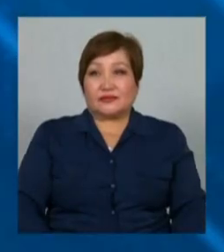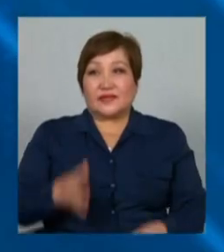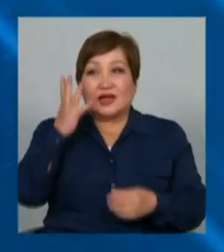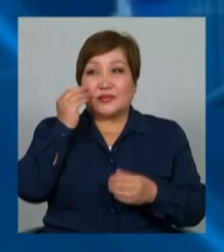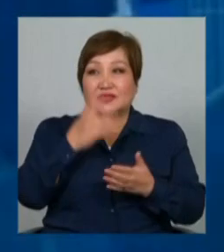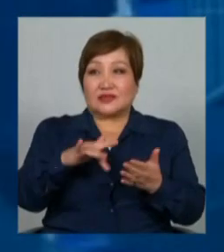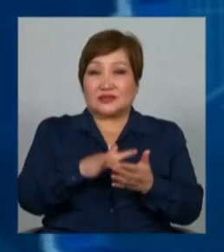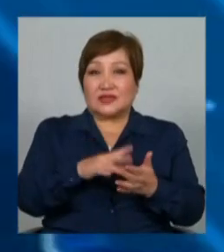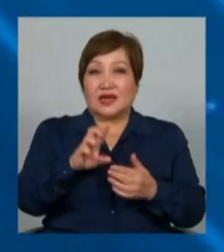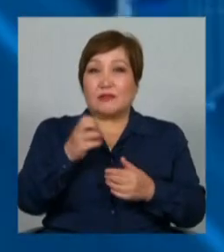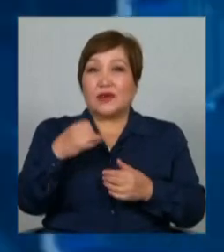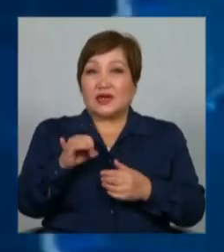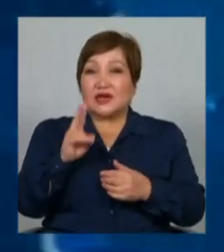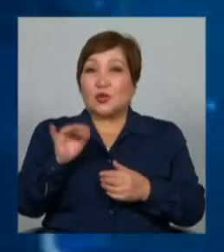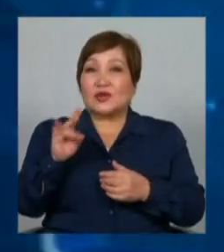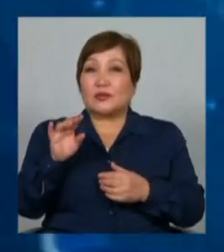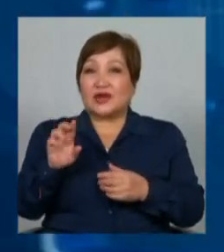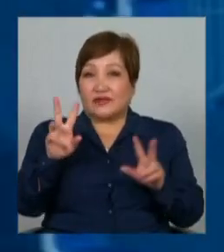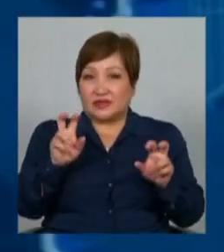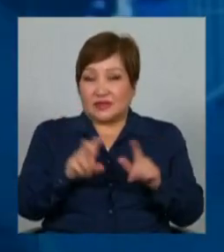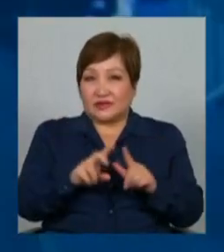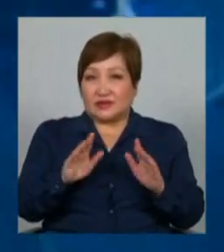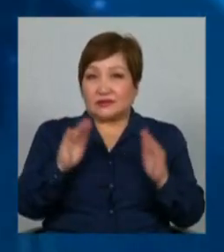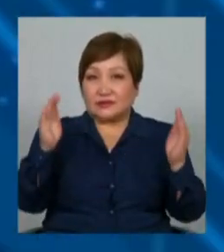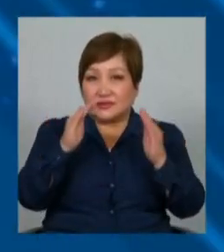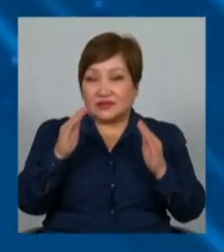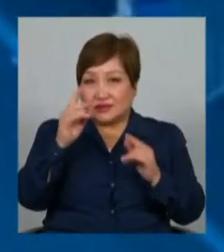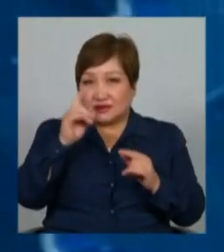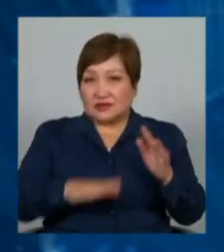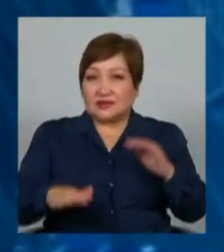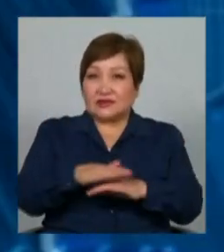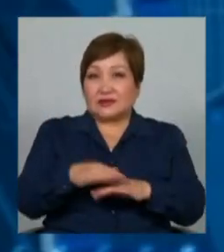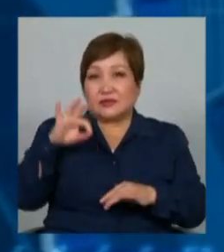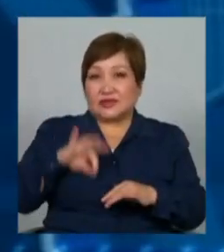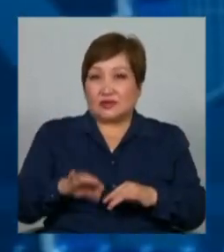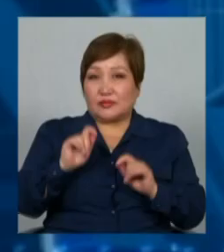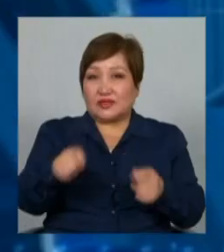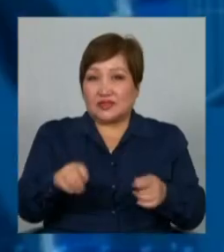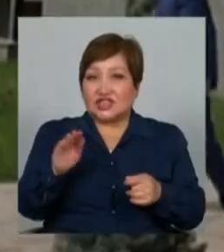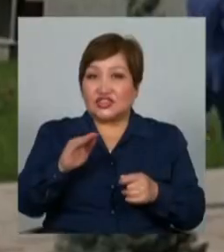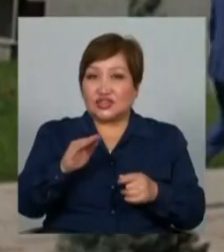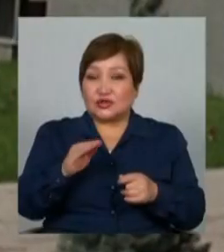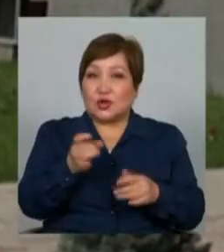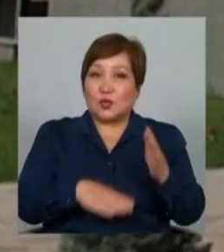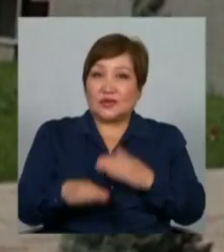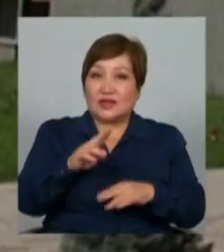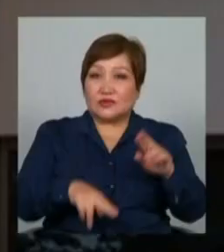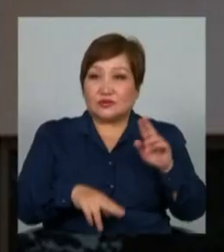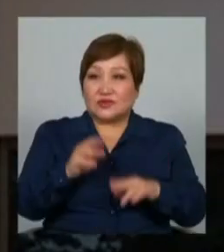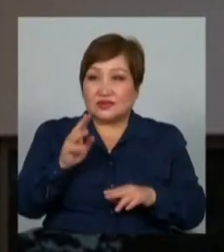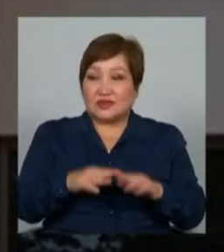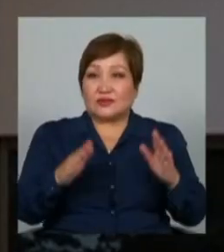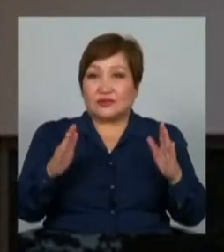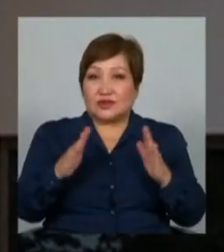Алматыда Абай Құнанбайұлы атындағы мешіт ел игілігіне пайдалануға берілді. Жетісу ауданында бой көтерген Алла үйін тұрғындар